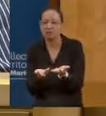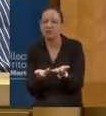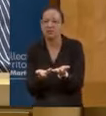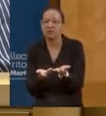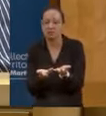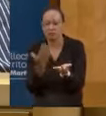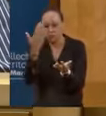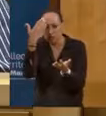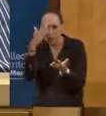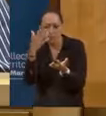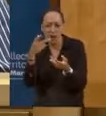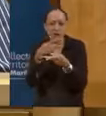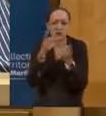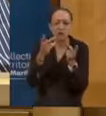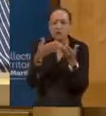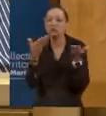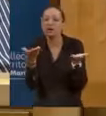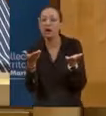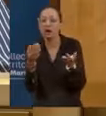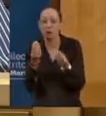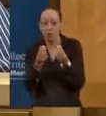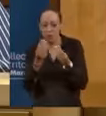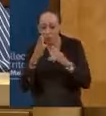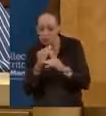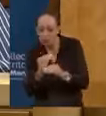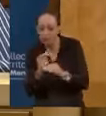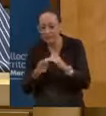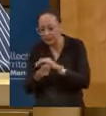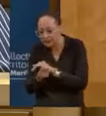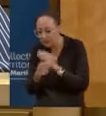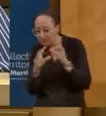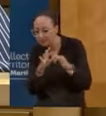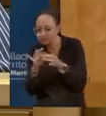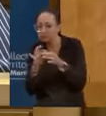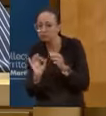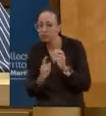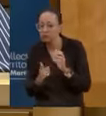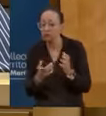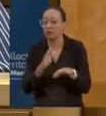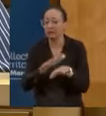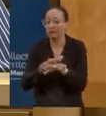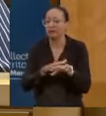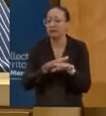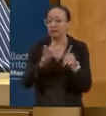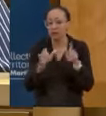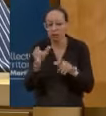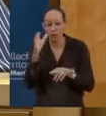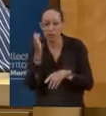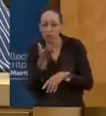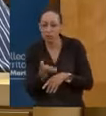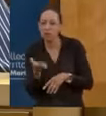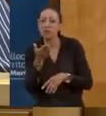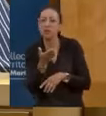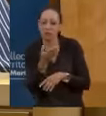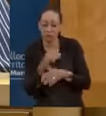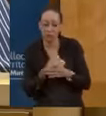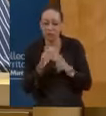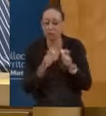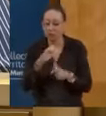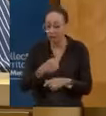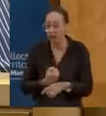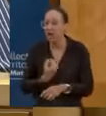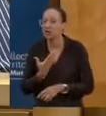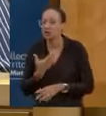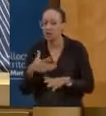si c'est des annonces ou bien s'il y aura le financement derrière. Donc je mets en garde ceux qui nous écoutent, tous nos chers artistes